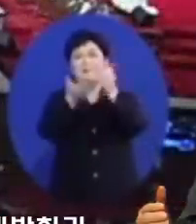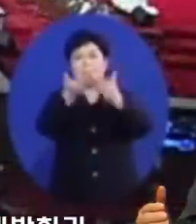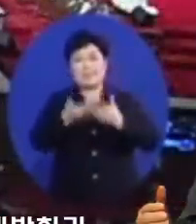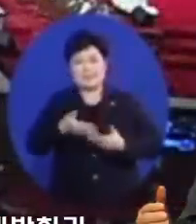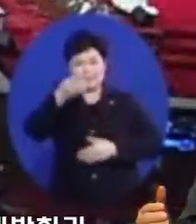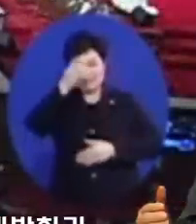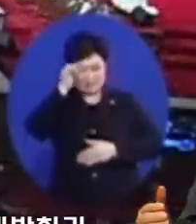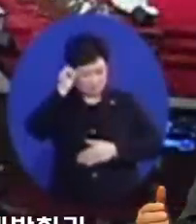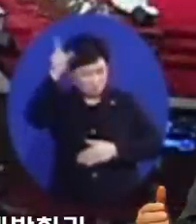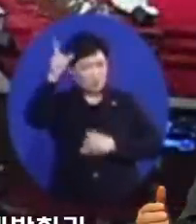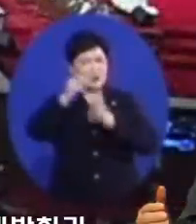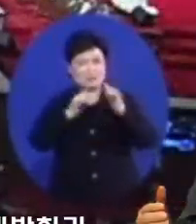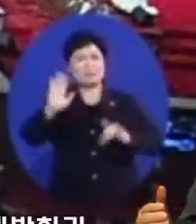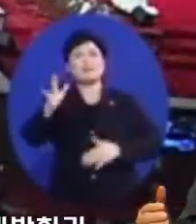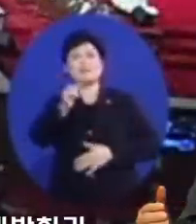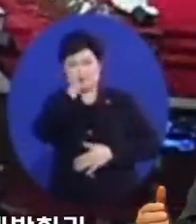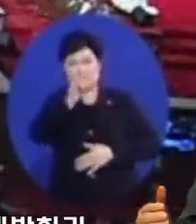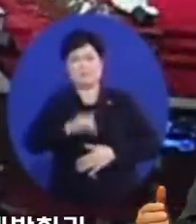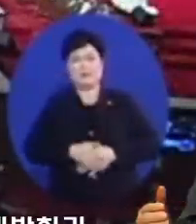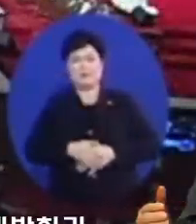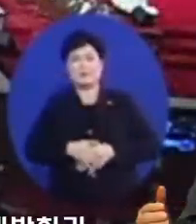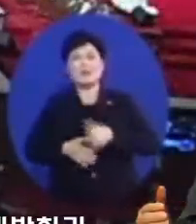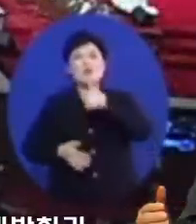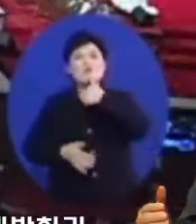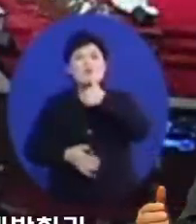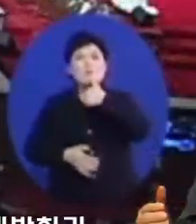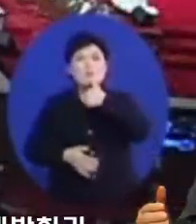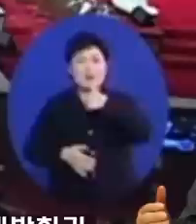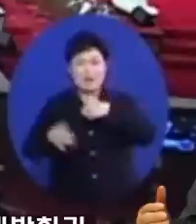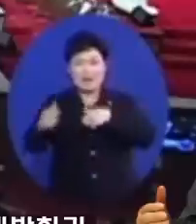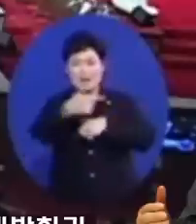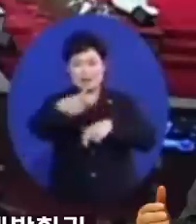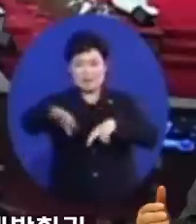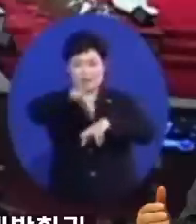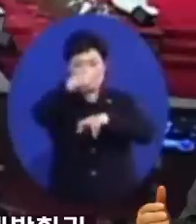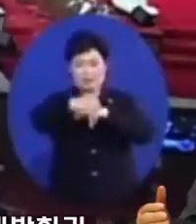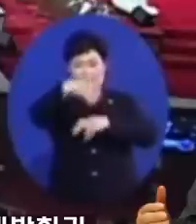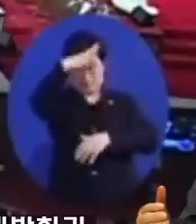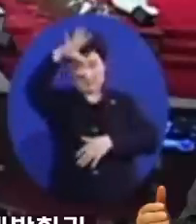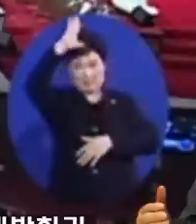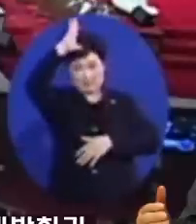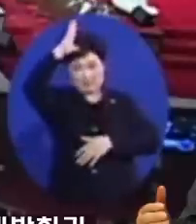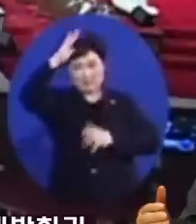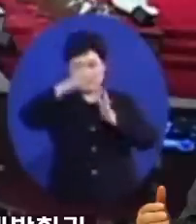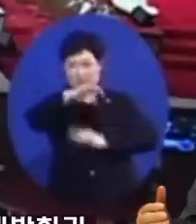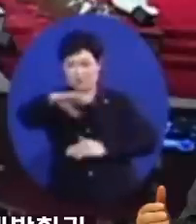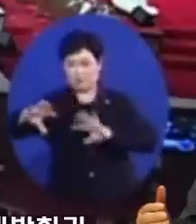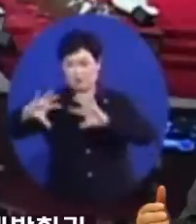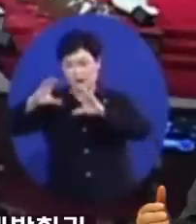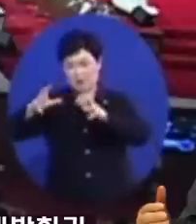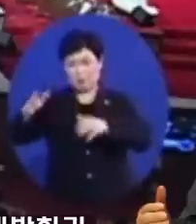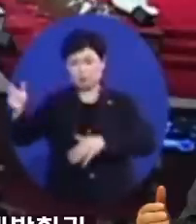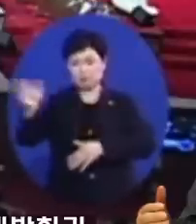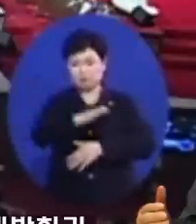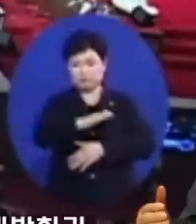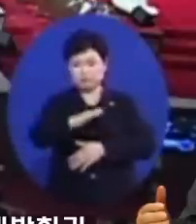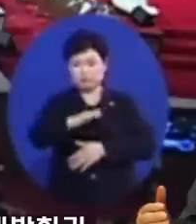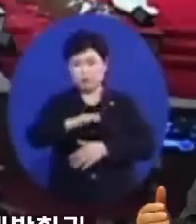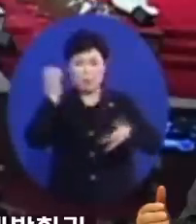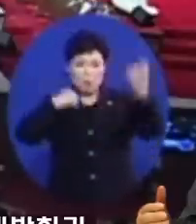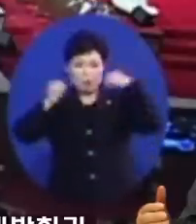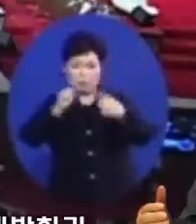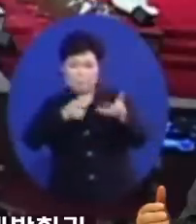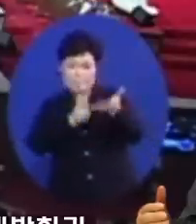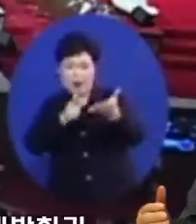훌륭한 사람이 될 수 있는 것입니다. 로마의 황제 알렉산더 대왕이 이웃나라 왕으로부터 사냥개 두 마리를 선물로